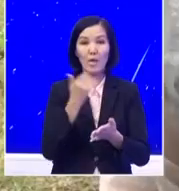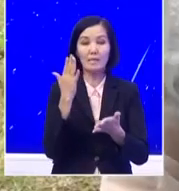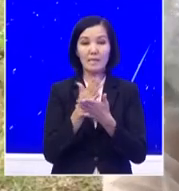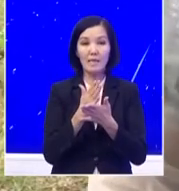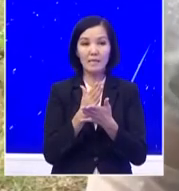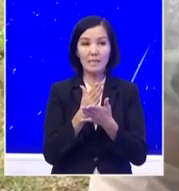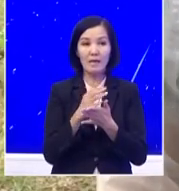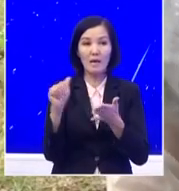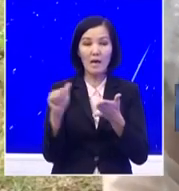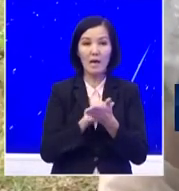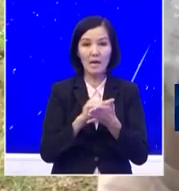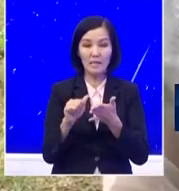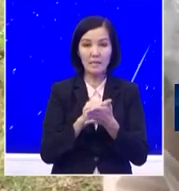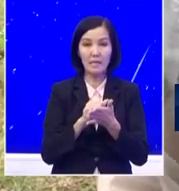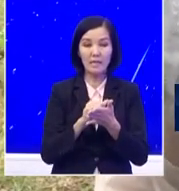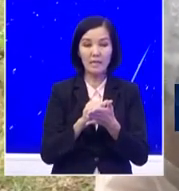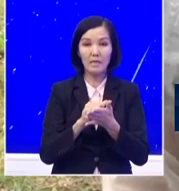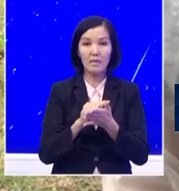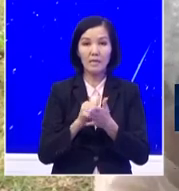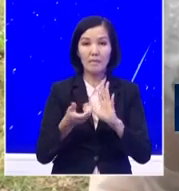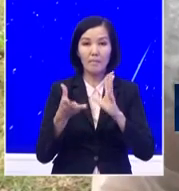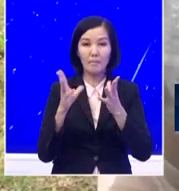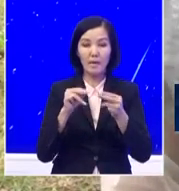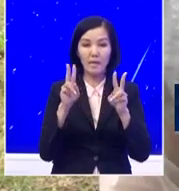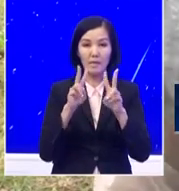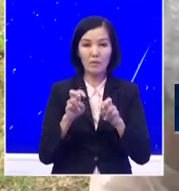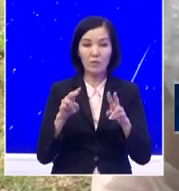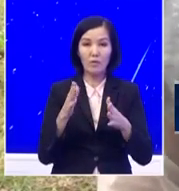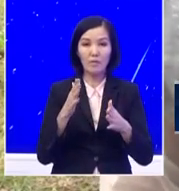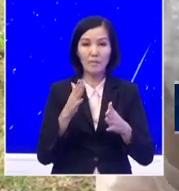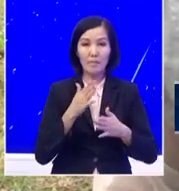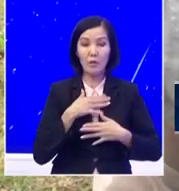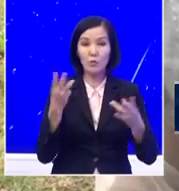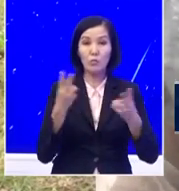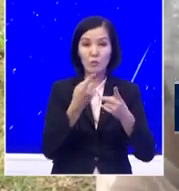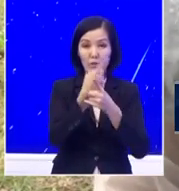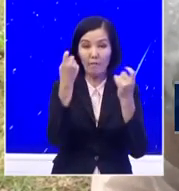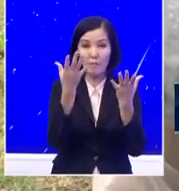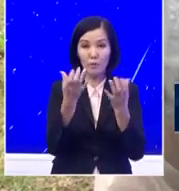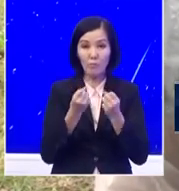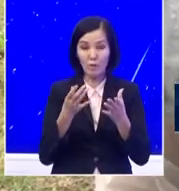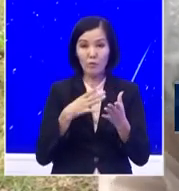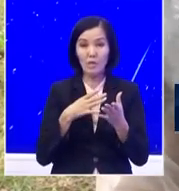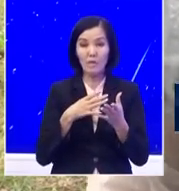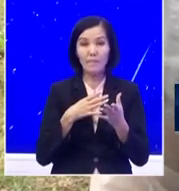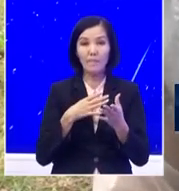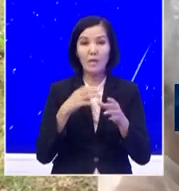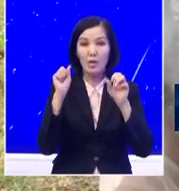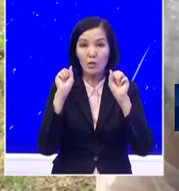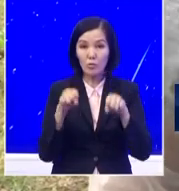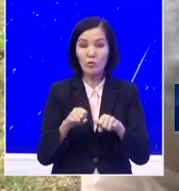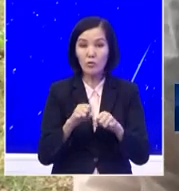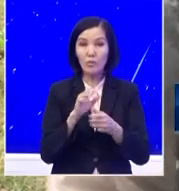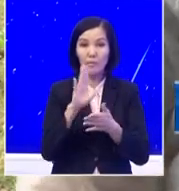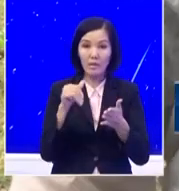есть акт мониторинга, то есть по всем пунктам мы получили себе нужную информацию, получили доступ, самое